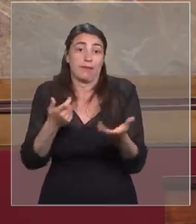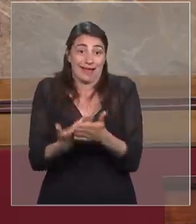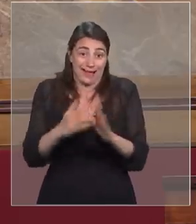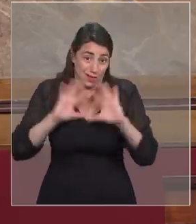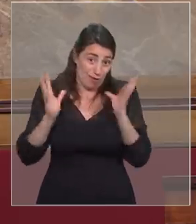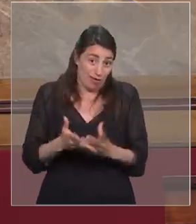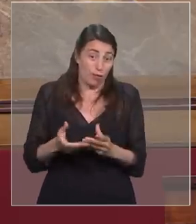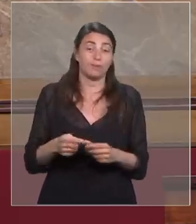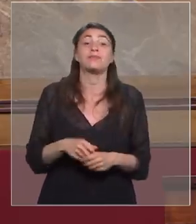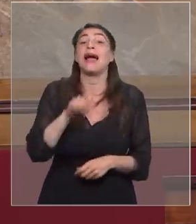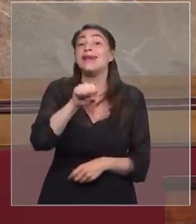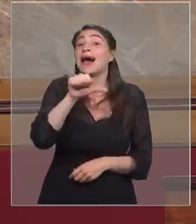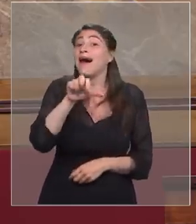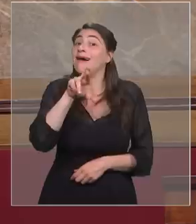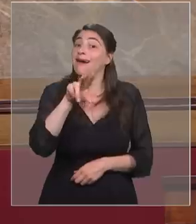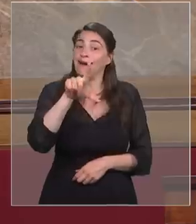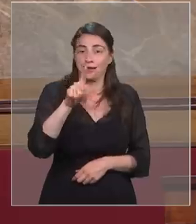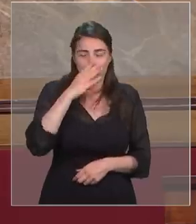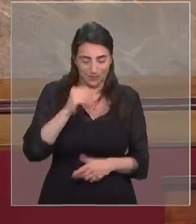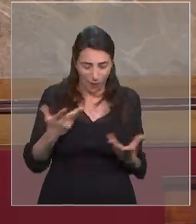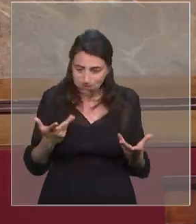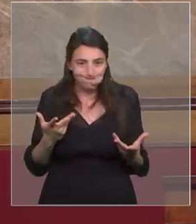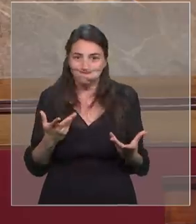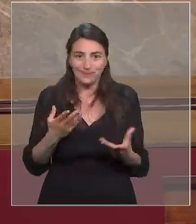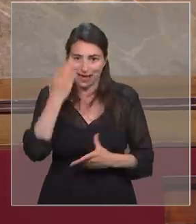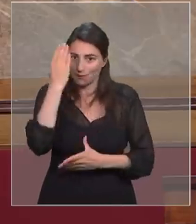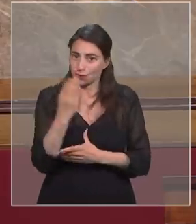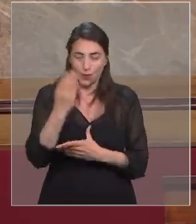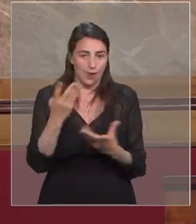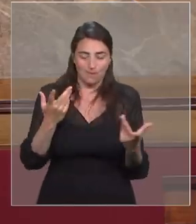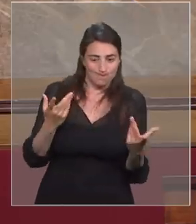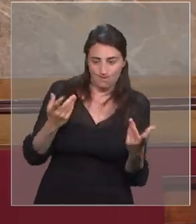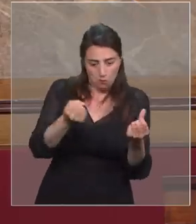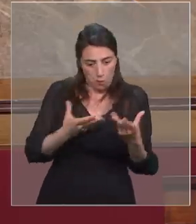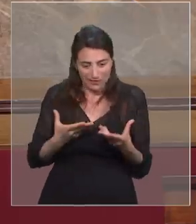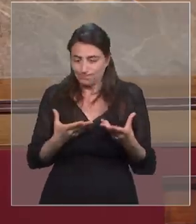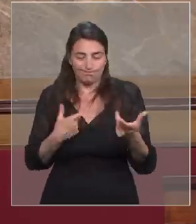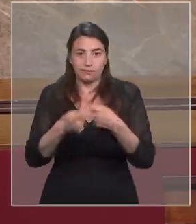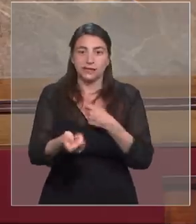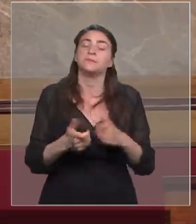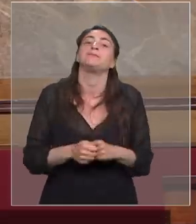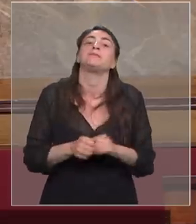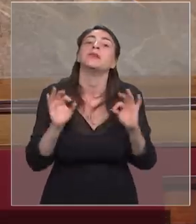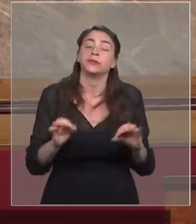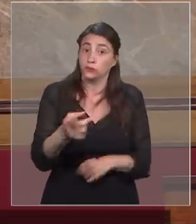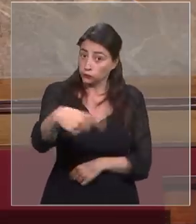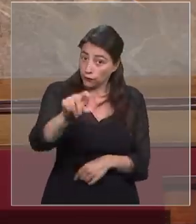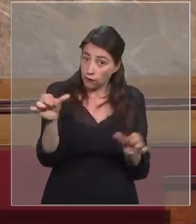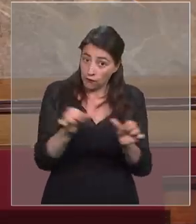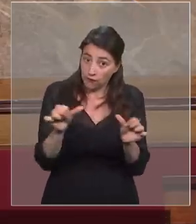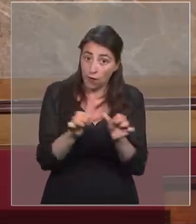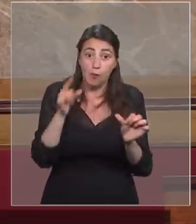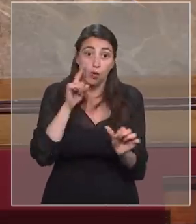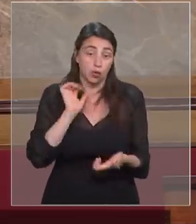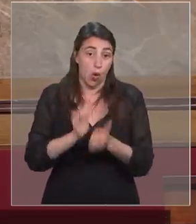exclus les SARL, sont peu adaptés à leurs besoins. Alors, quelles actions, Madame la Ministre, comptez-vous mettre en place pour limiter la concurrence déloyale